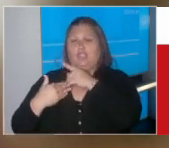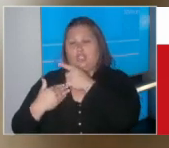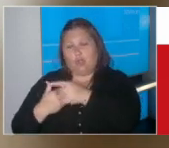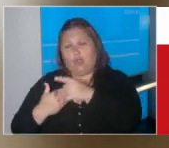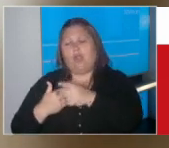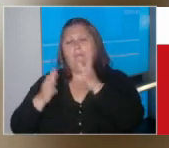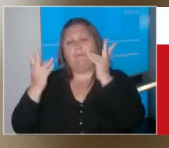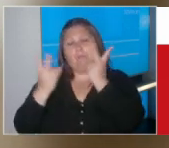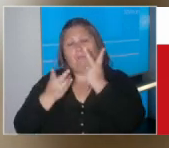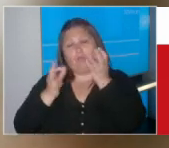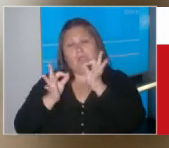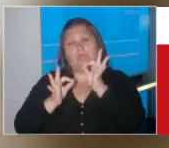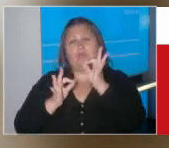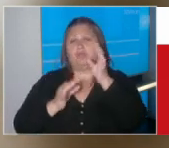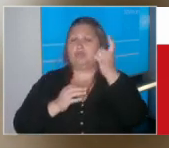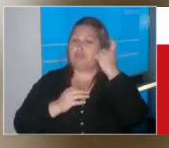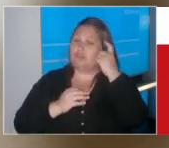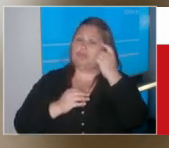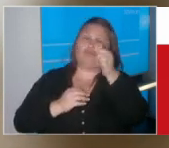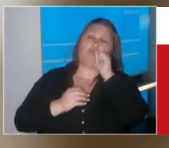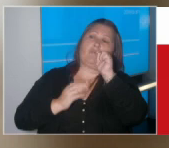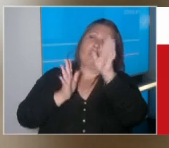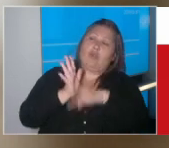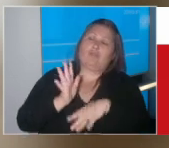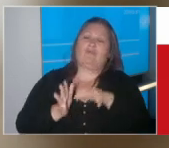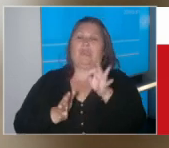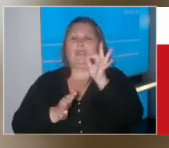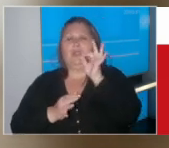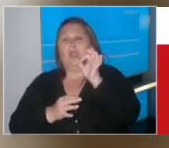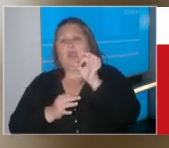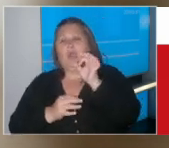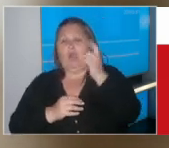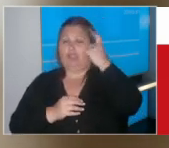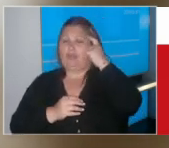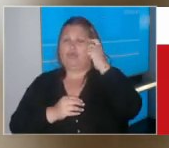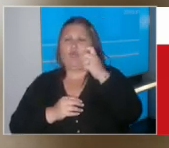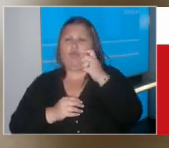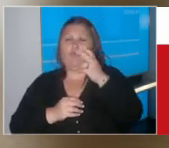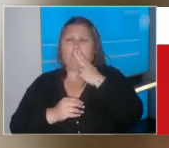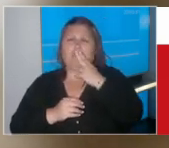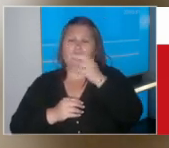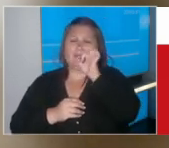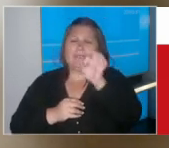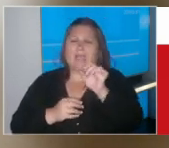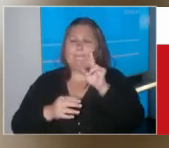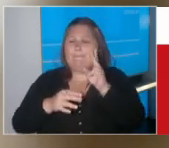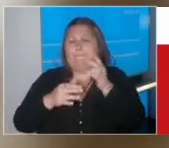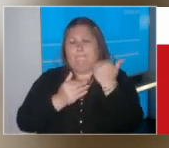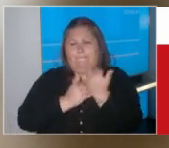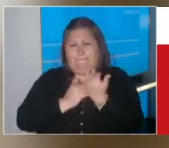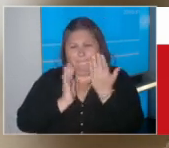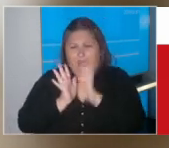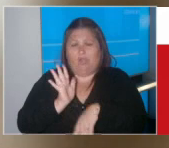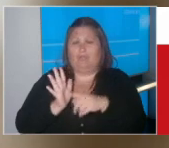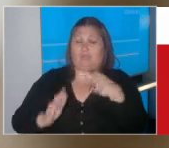חשב שהיא שותה כמה בקבוקים פחות, והיא חשבה שהוא מעשן כמה סיגרים פחות. יש כאן דבר נוראי, ובן אדם כזה